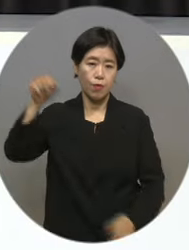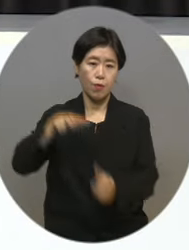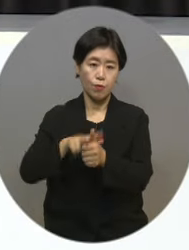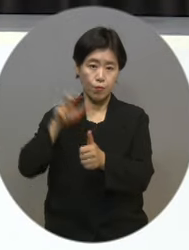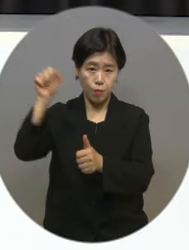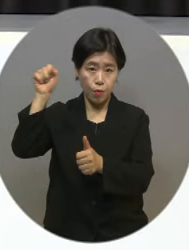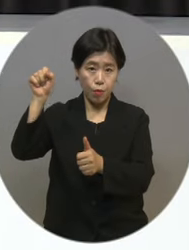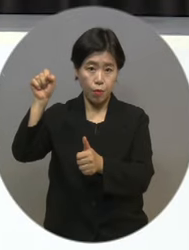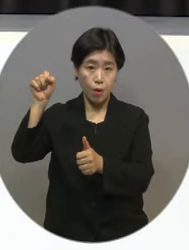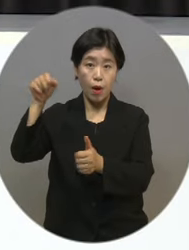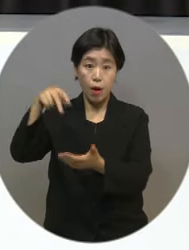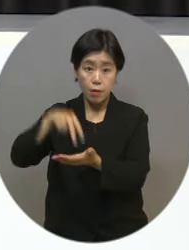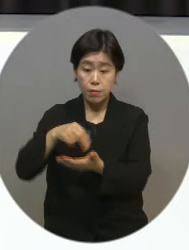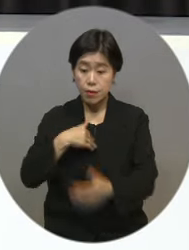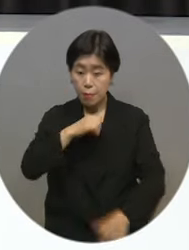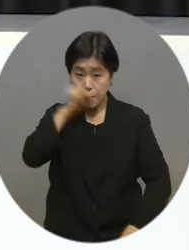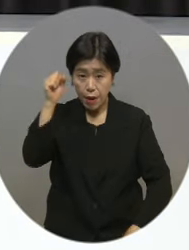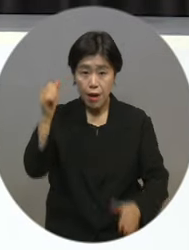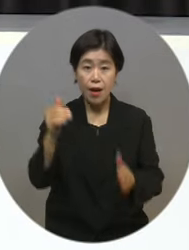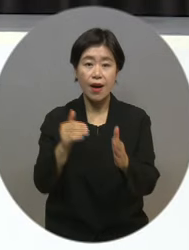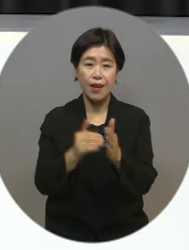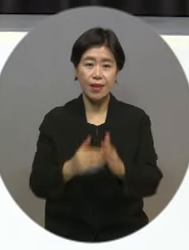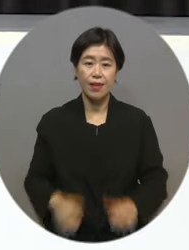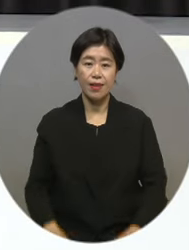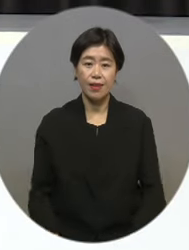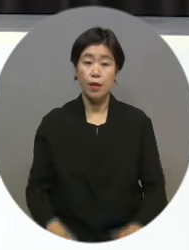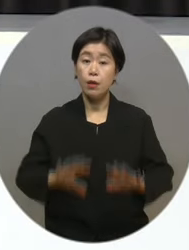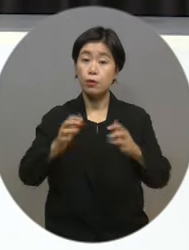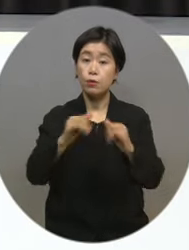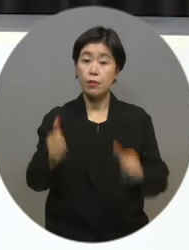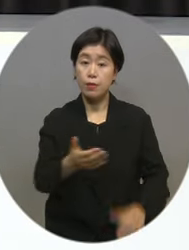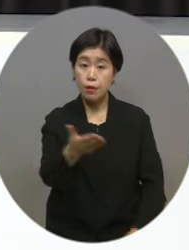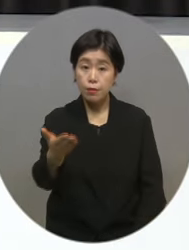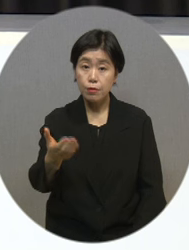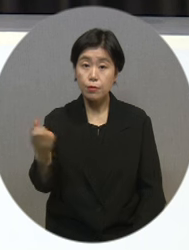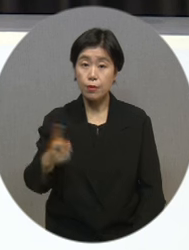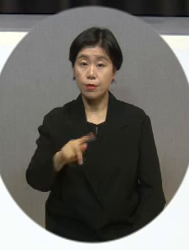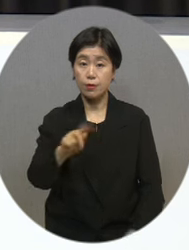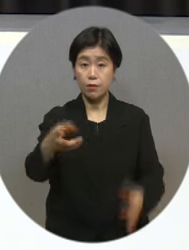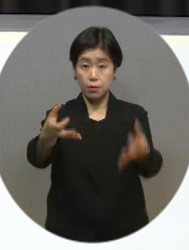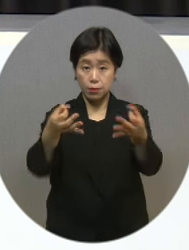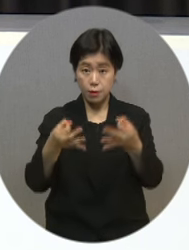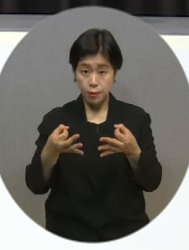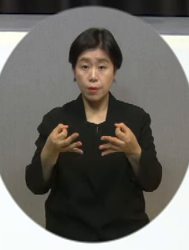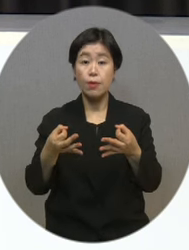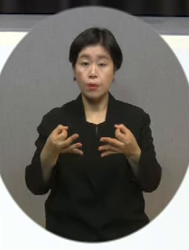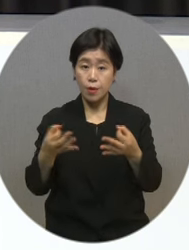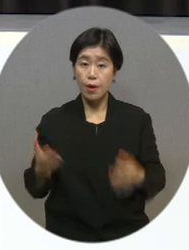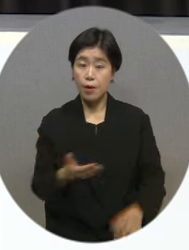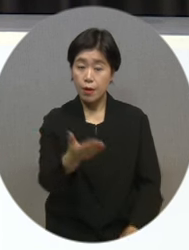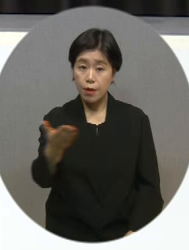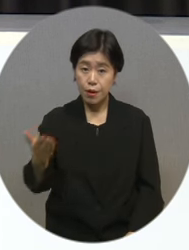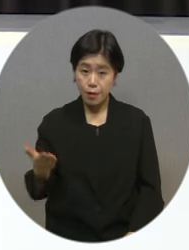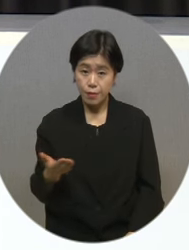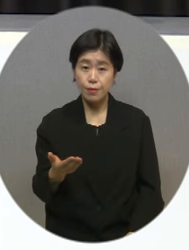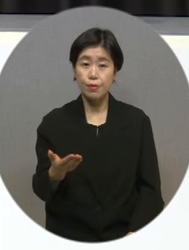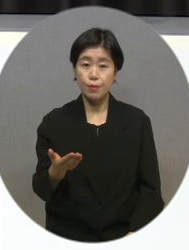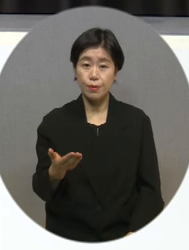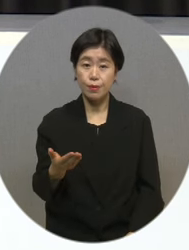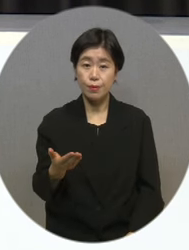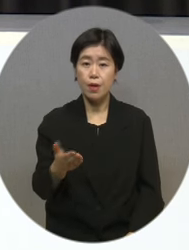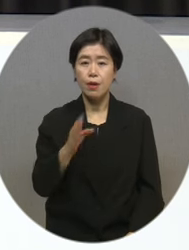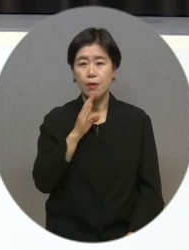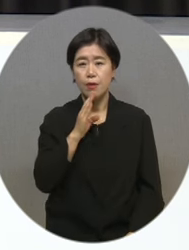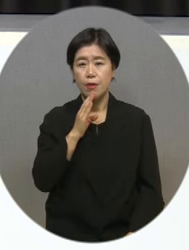국민 여러분들께서 또 이 텔레비전을 시청하시는 복지TV 신문고